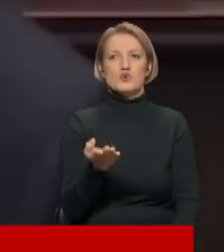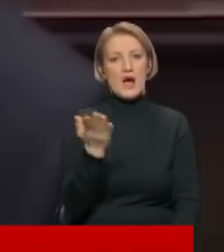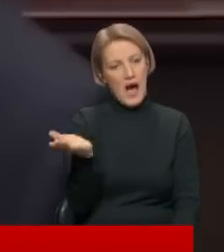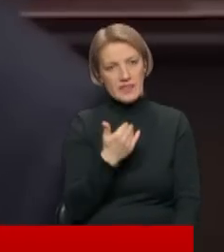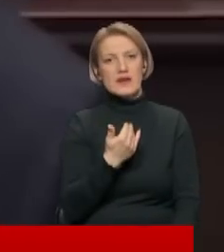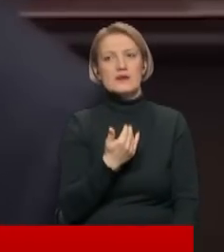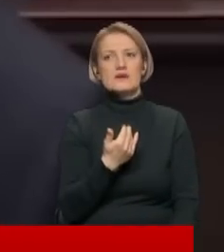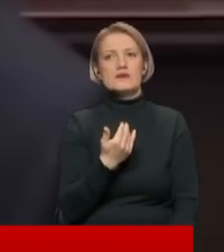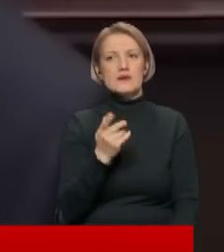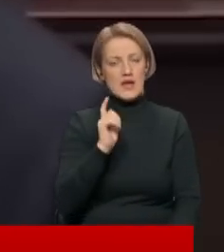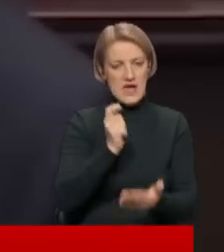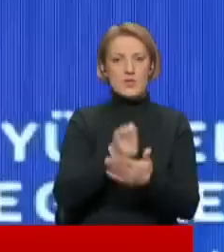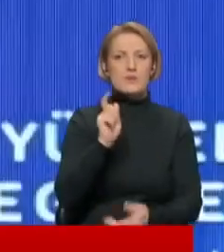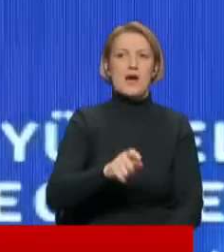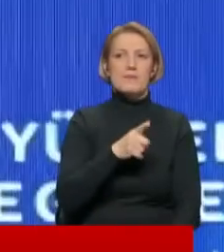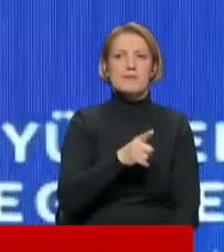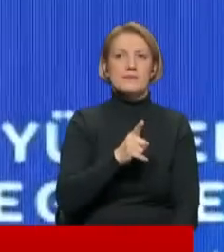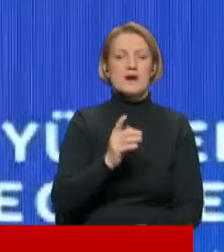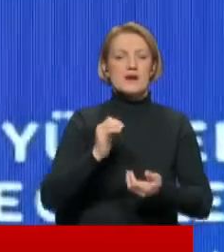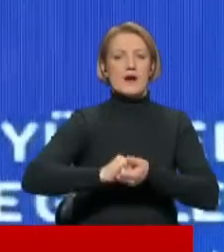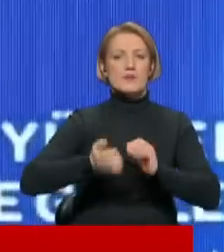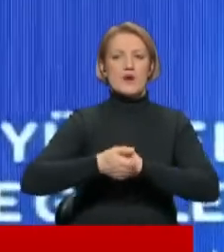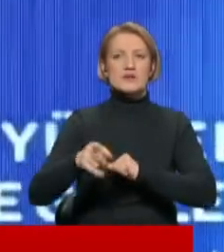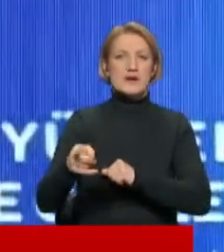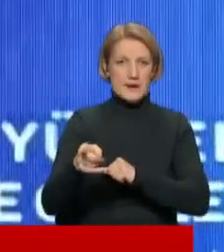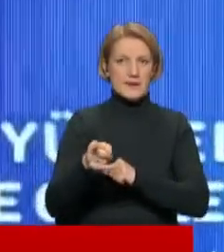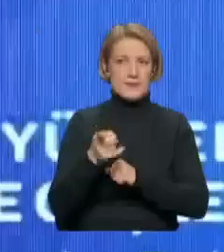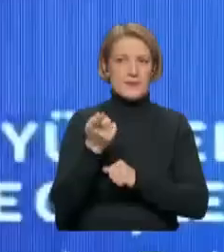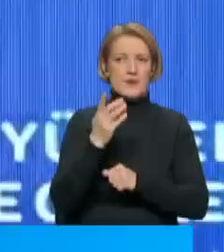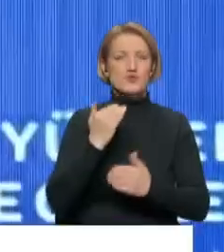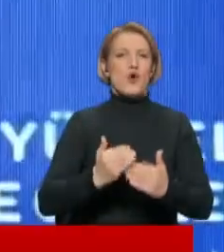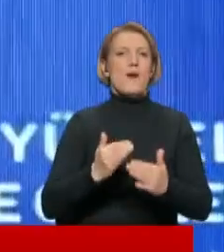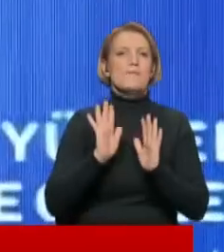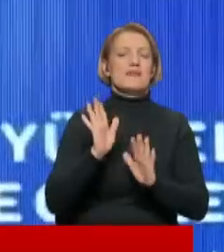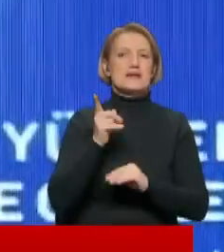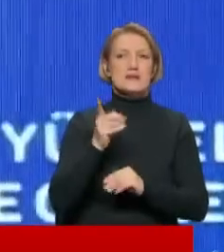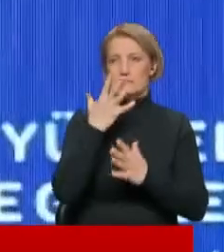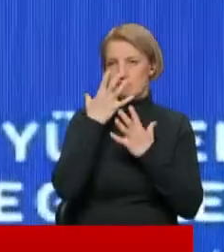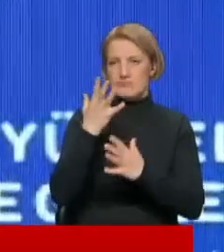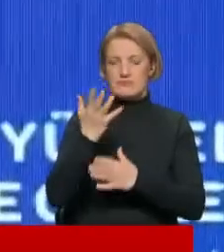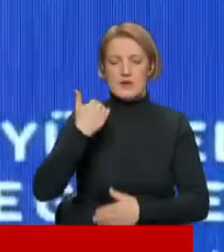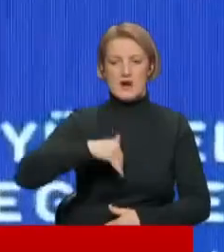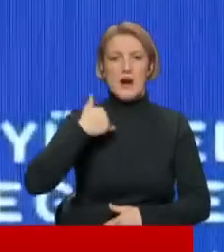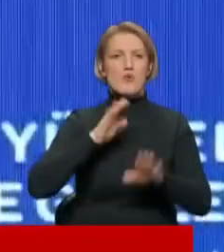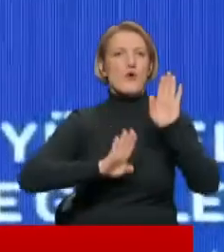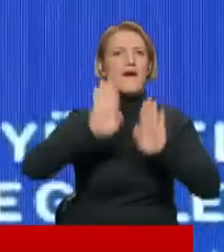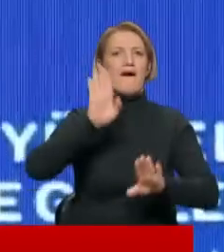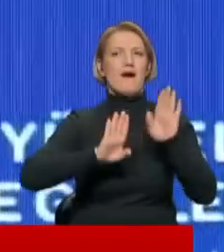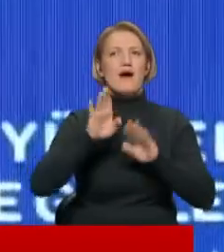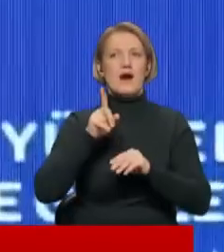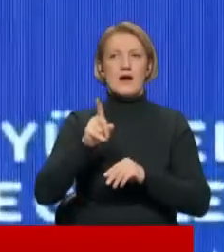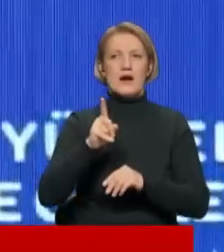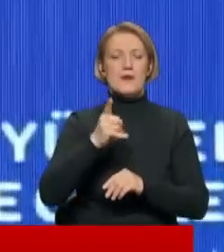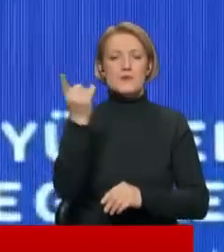Hadi Yatırım yap yandaşlarına peşkeş çekmeye doyamadıkları kamu ihalelerinden